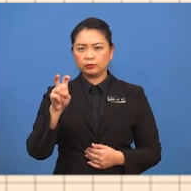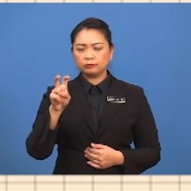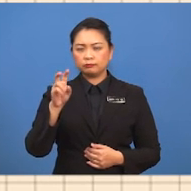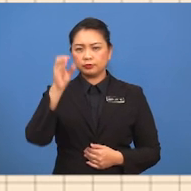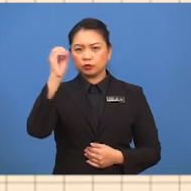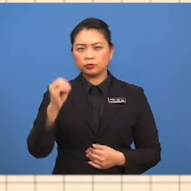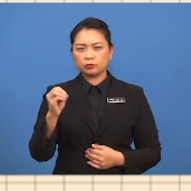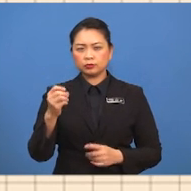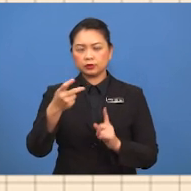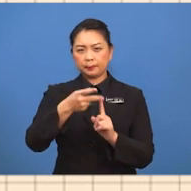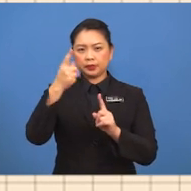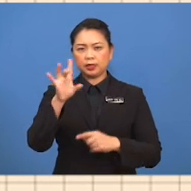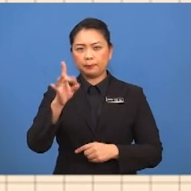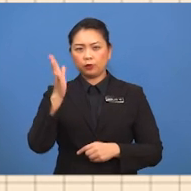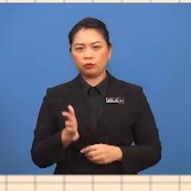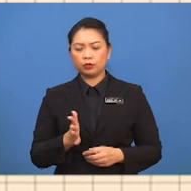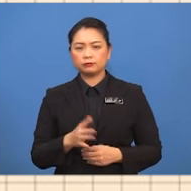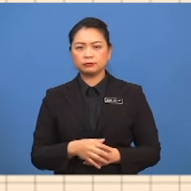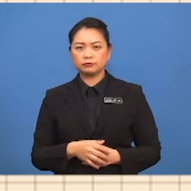8 orang, iaitu